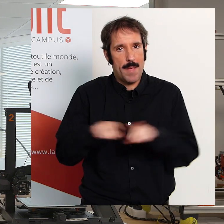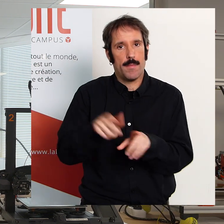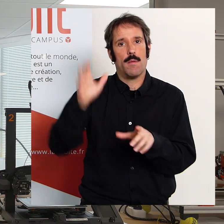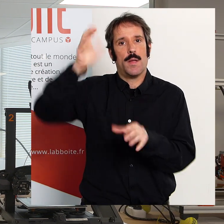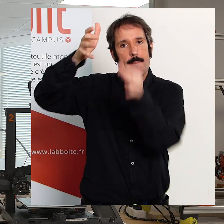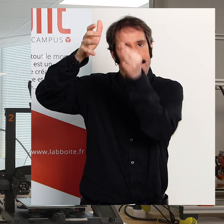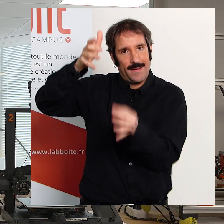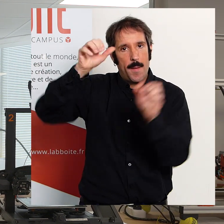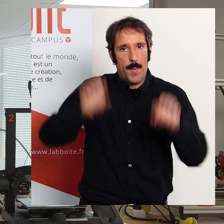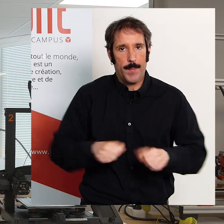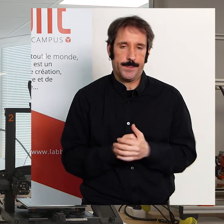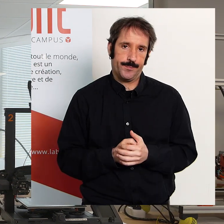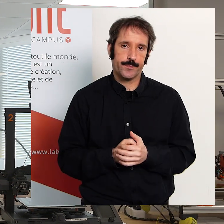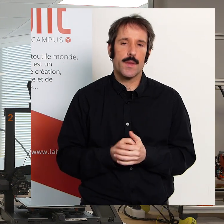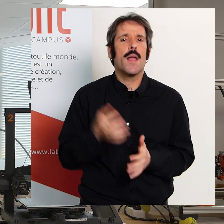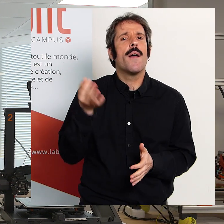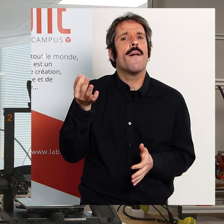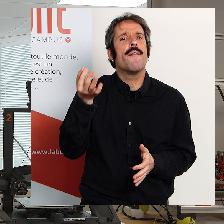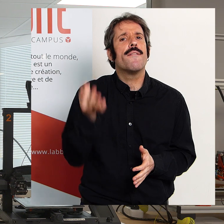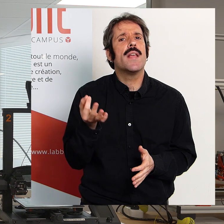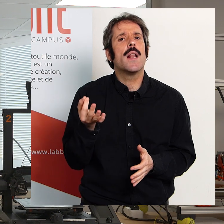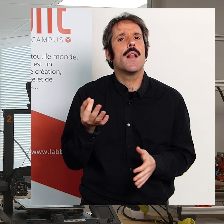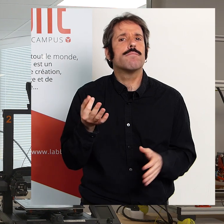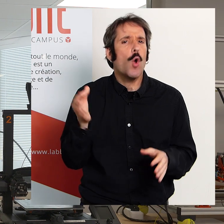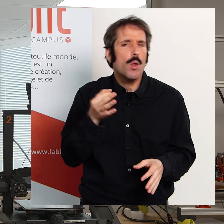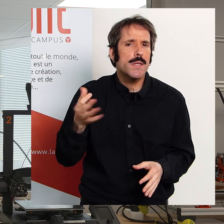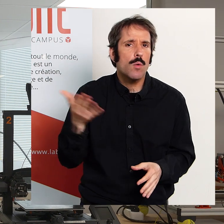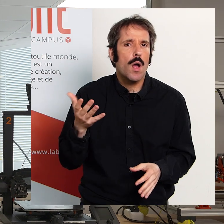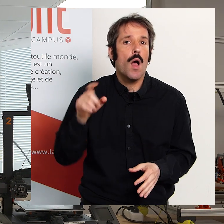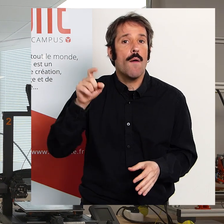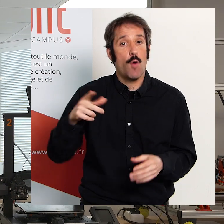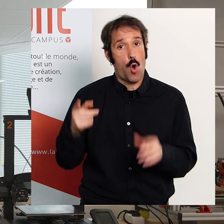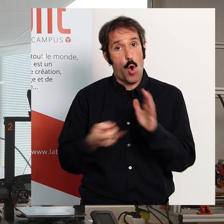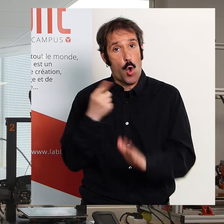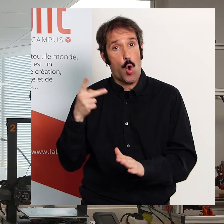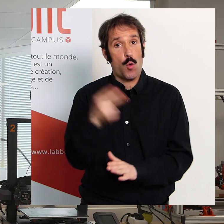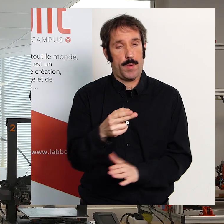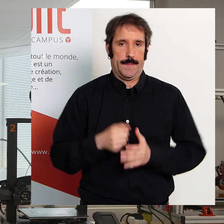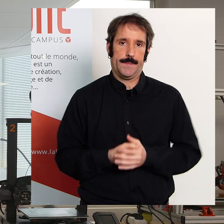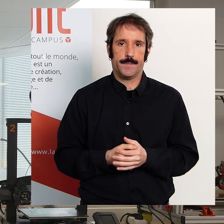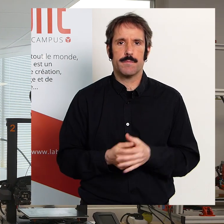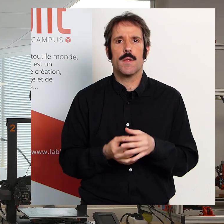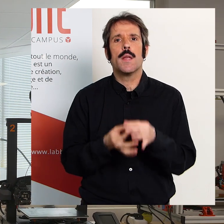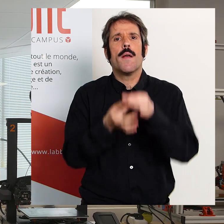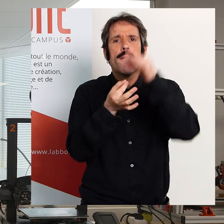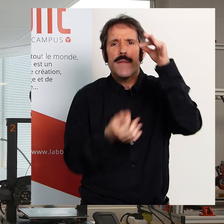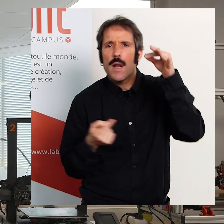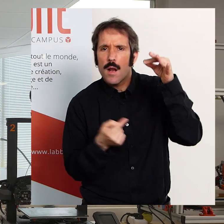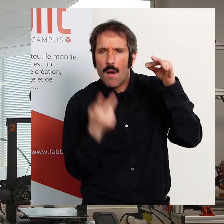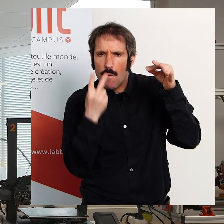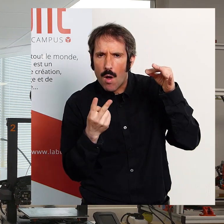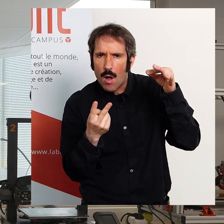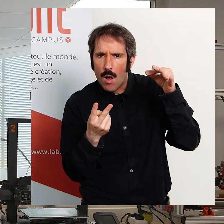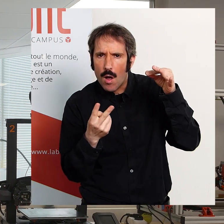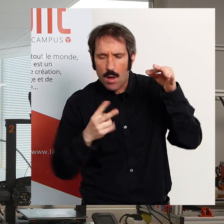mettre en préchauffage pour pouvoir charger votre fil. Le fil, par défaut, va devoir être recoupé.